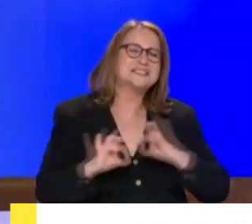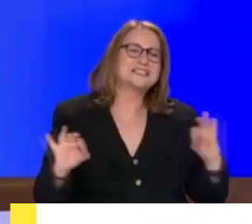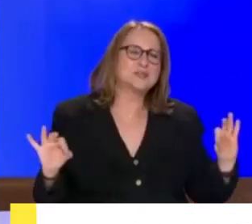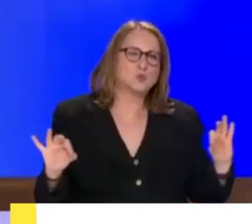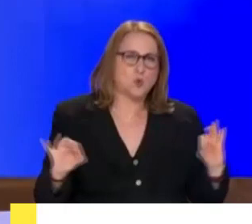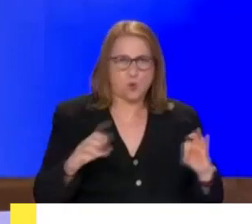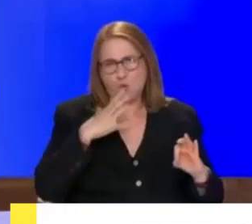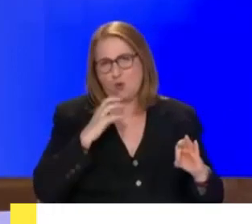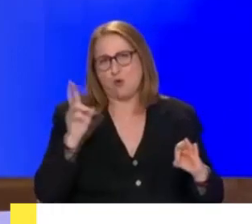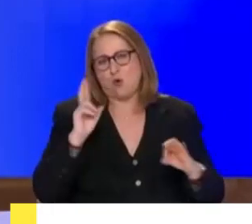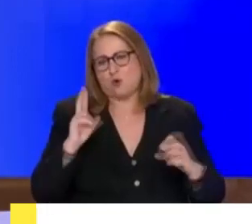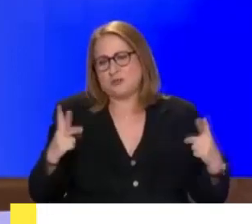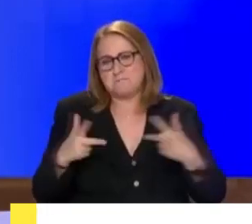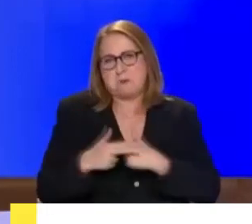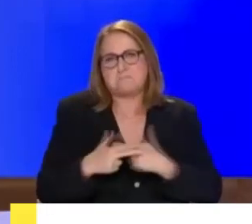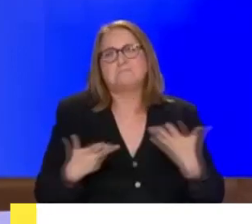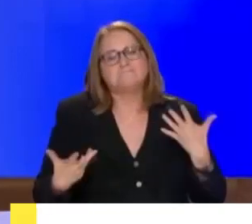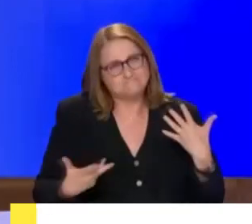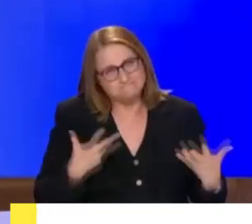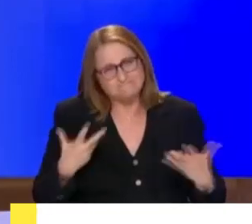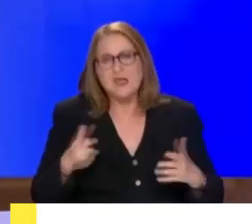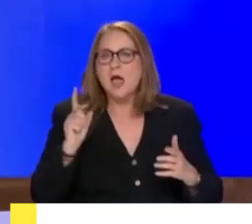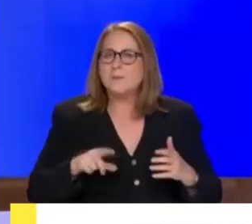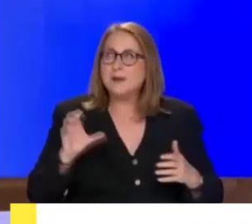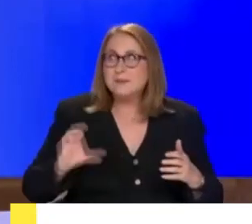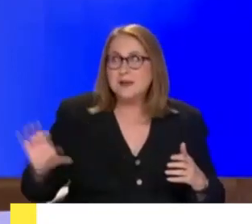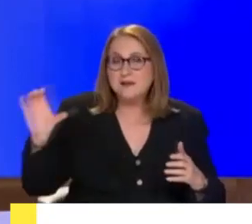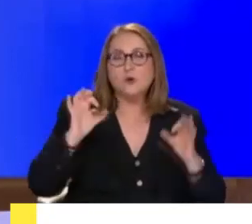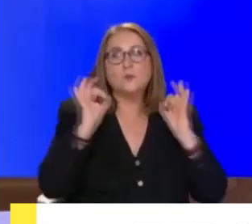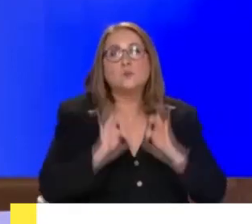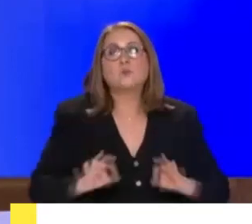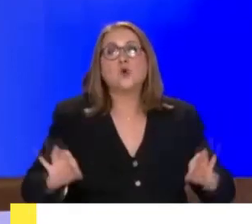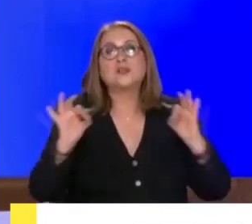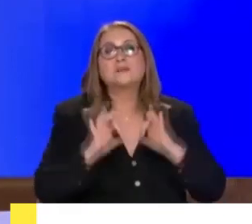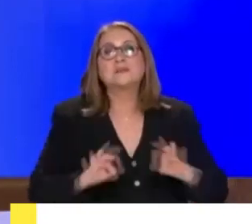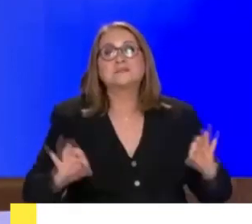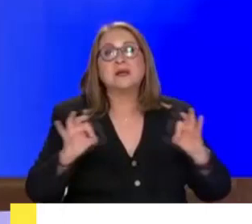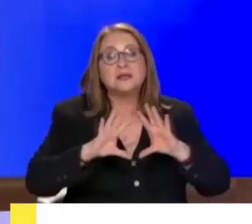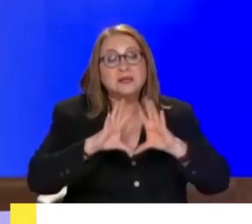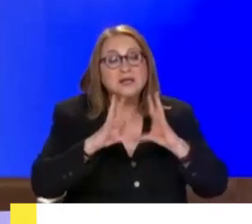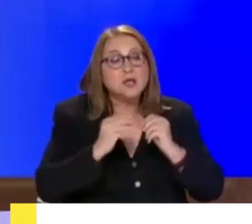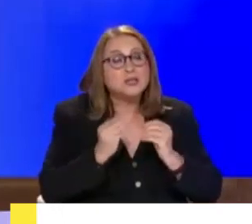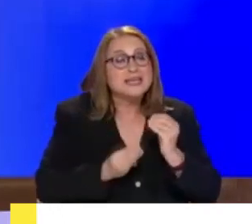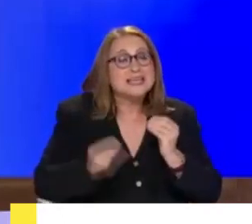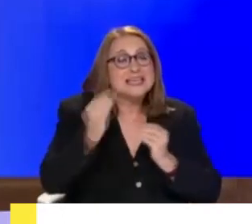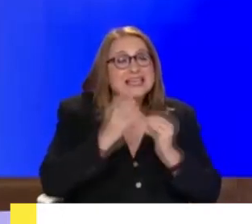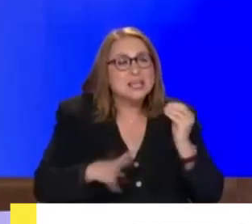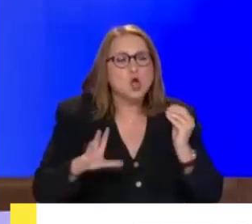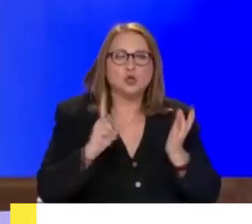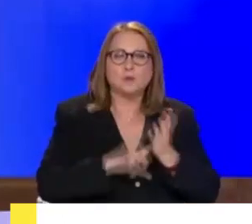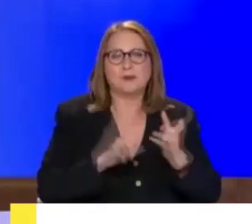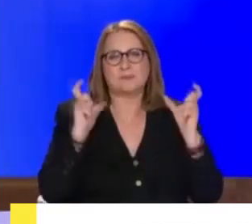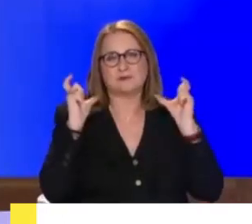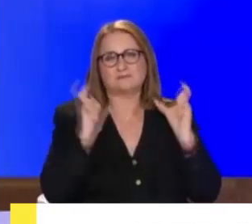πολλές φορές, είναι έτοιμη, οφείλει να είναι έτοιμη και για το χειρότερο σενάριο. Θέλω να επαναλάβω ότι δεν εκτιμώ ότι αυτό θα